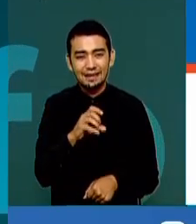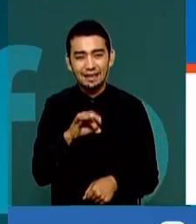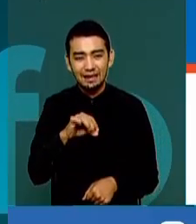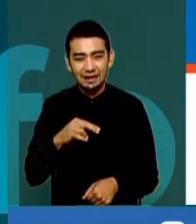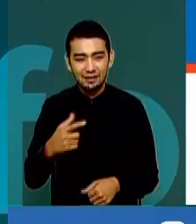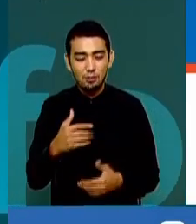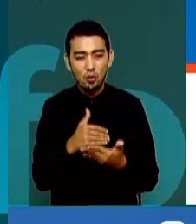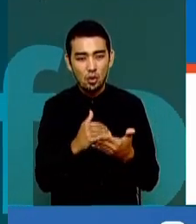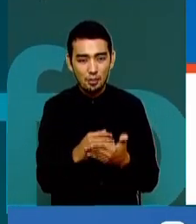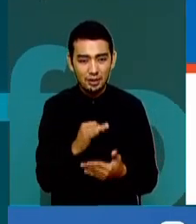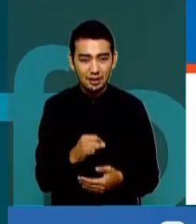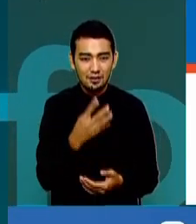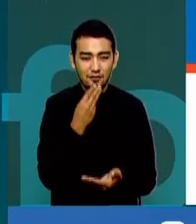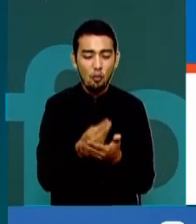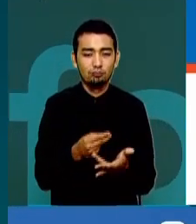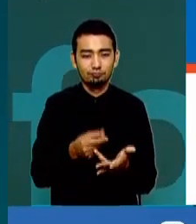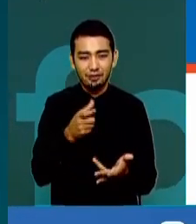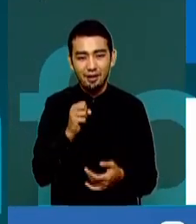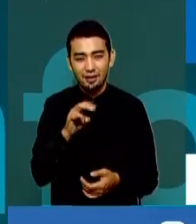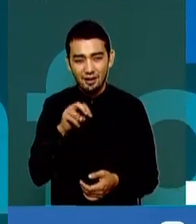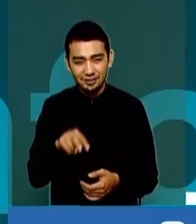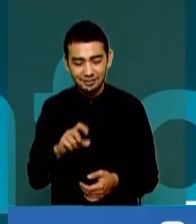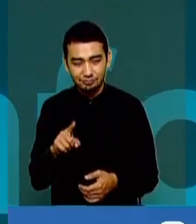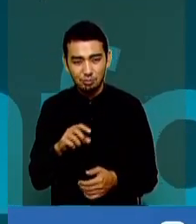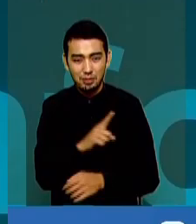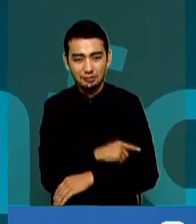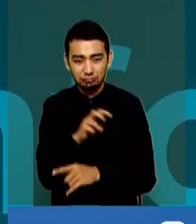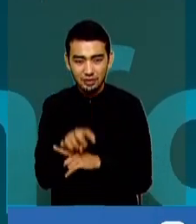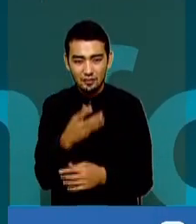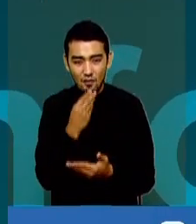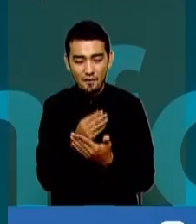программы, чтобы вовремя сдавали свои анализы и держали на контроле свое здоровье.